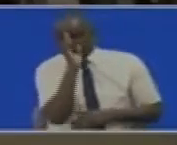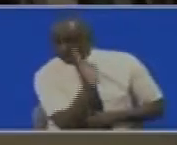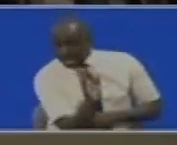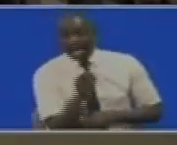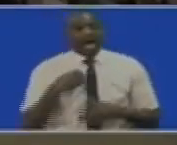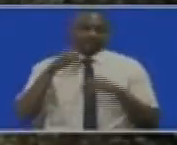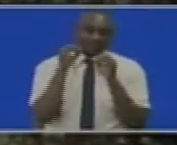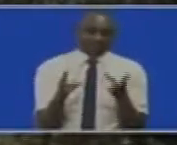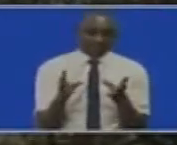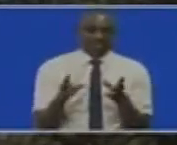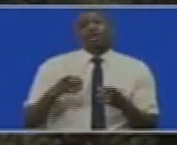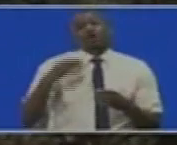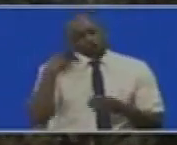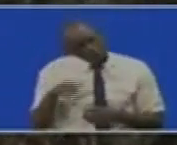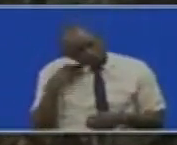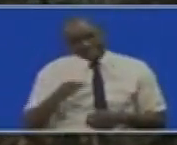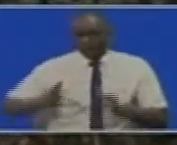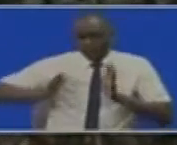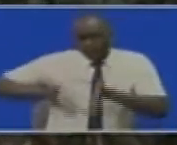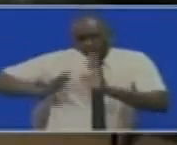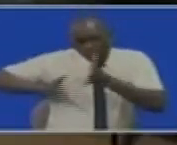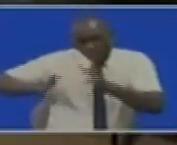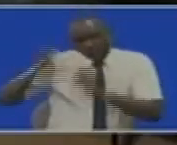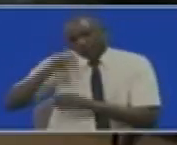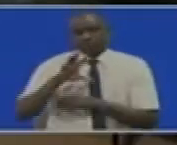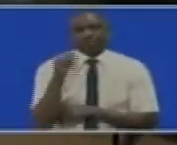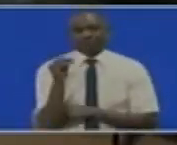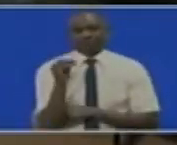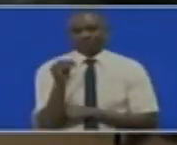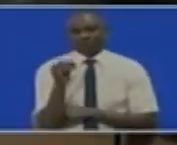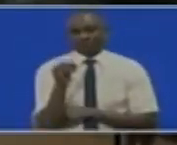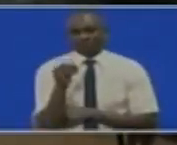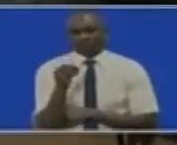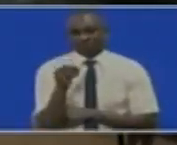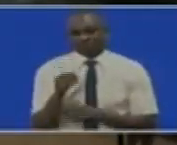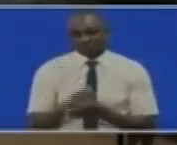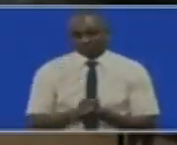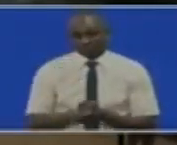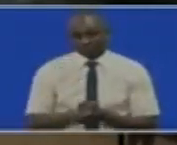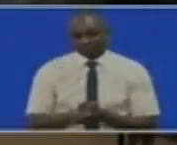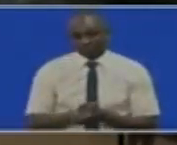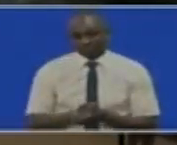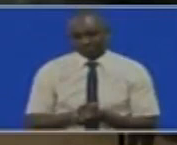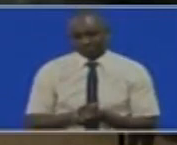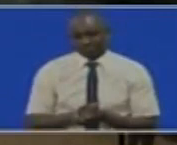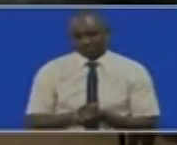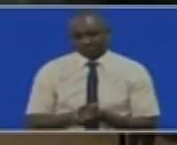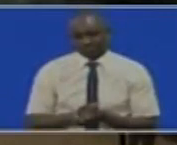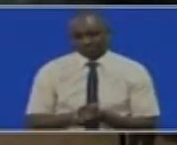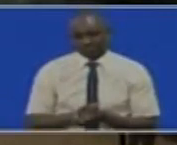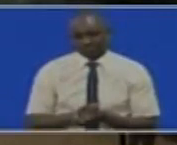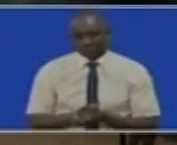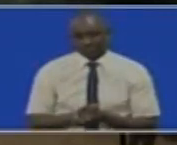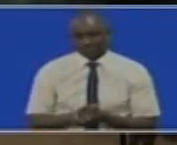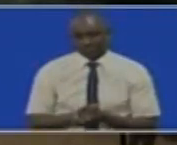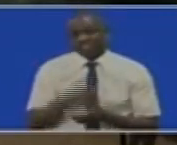hifadhi. Nyuma yao wezi wa mifugo wakiongeza mashambulizi. Kirebe la kagu kwa mifugo ngene li bagugo, ngamia kama